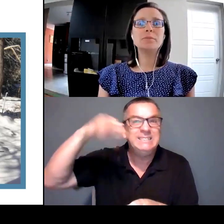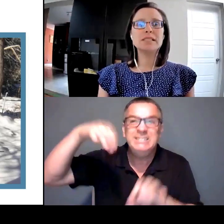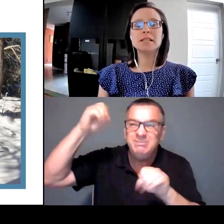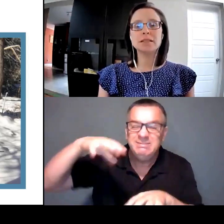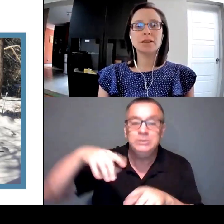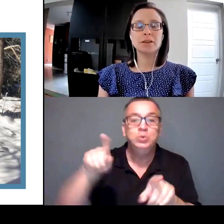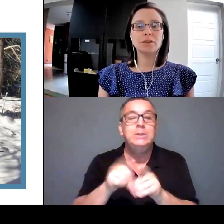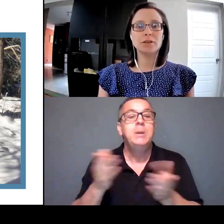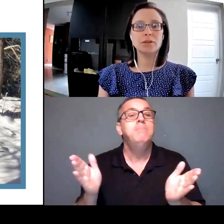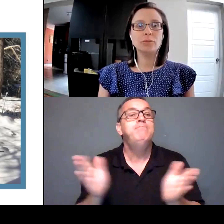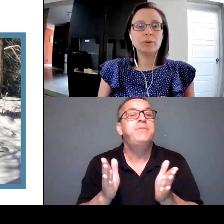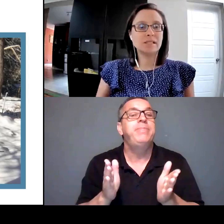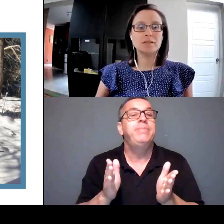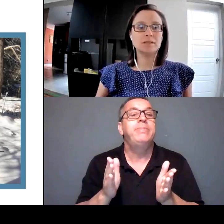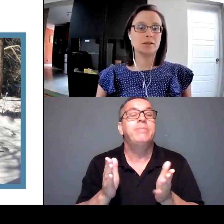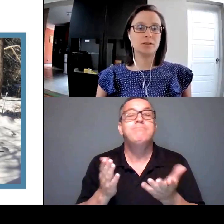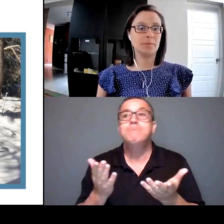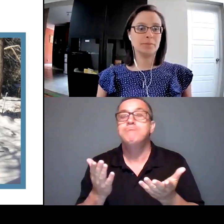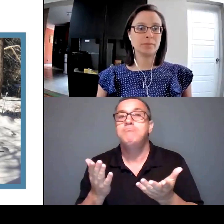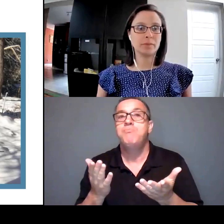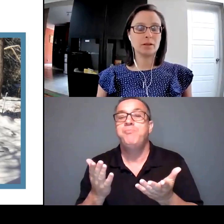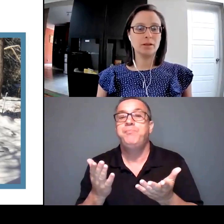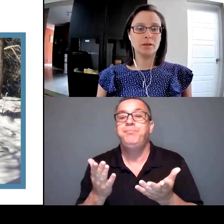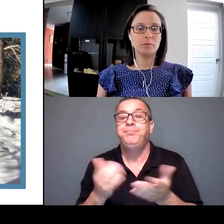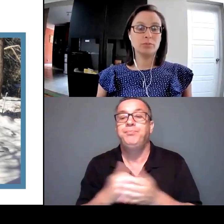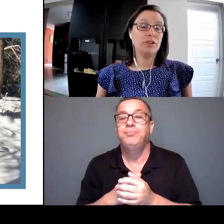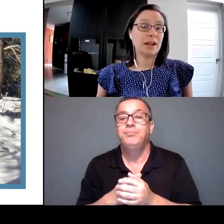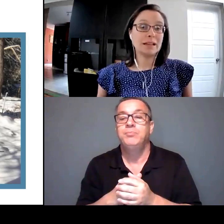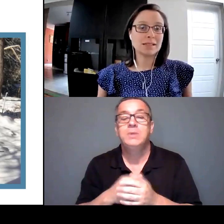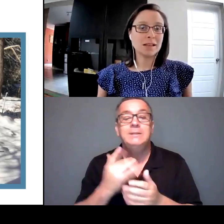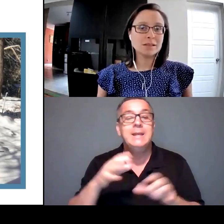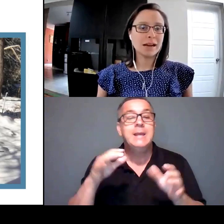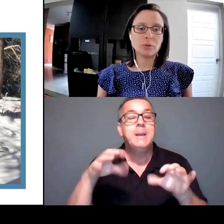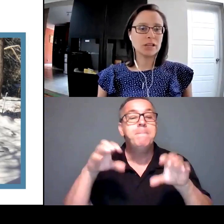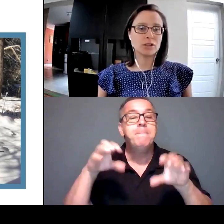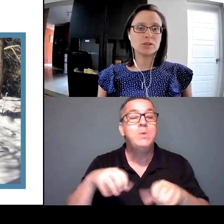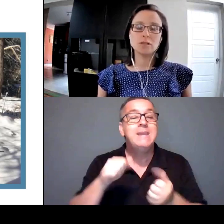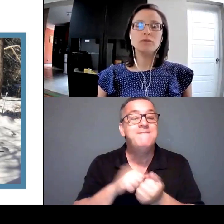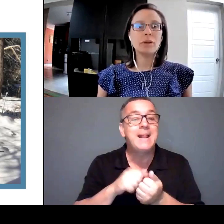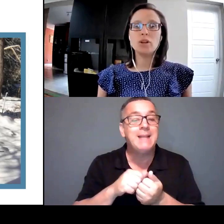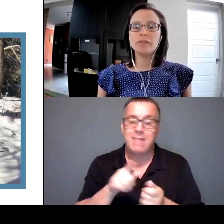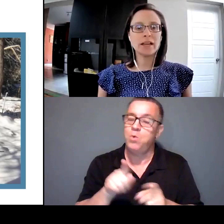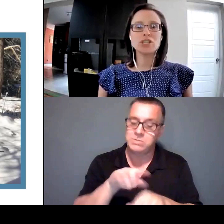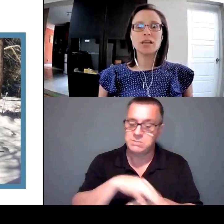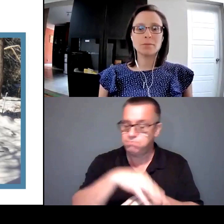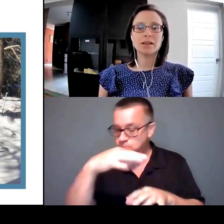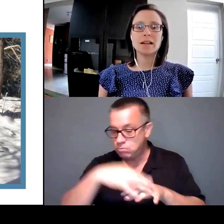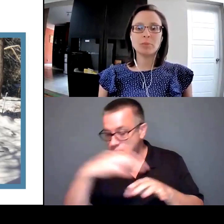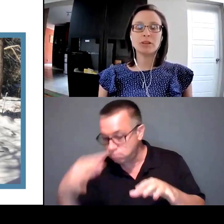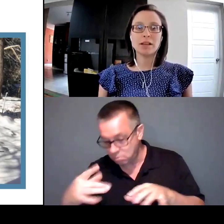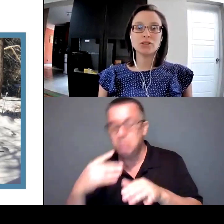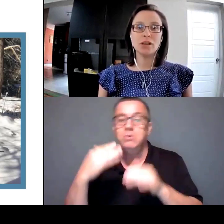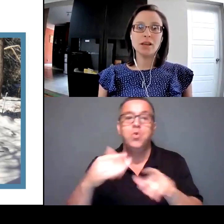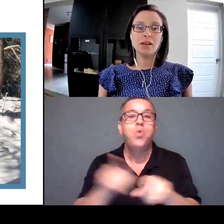y a une petite pluie verglaçante, ça la protège aussi. Une faible neige également, ça